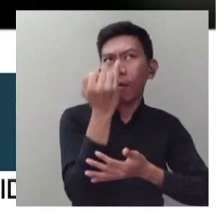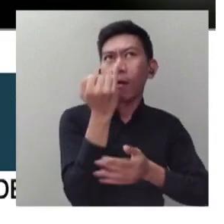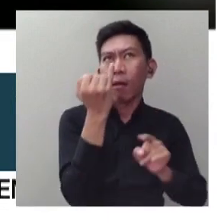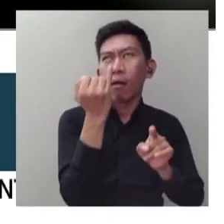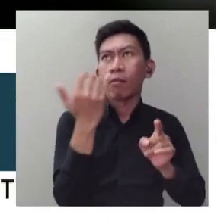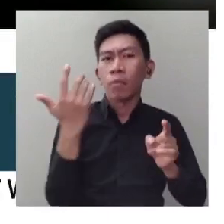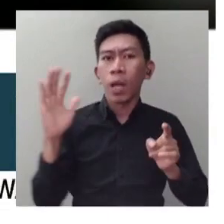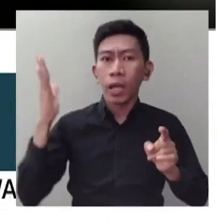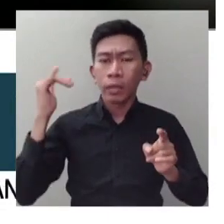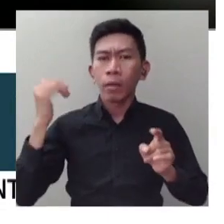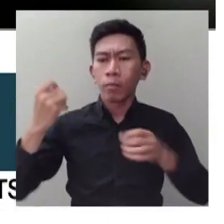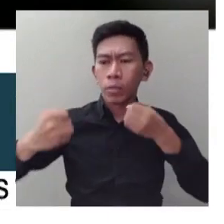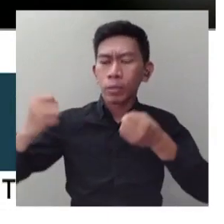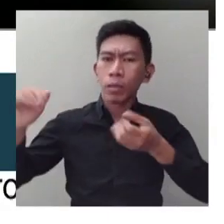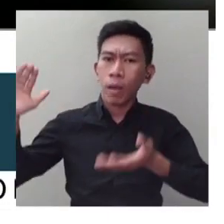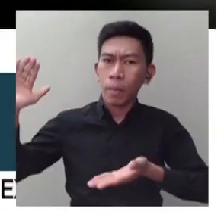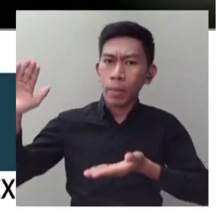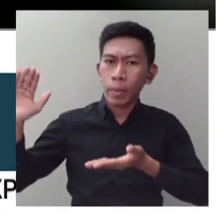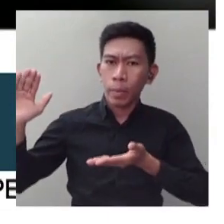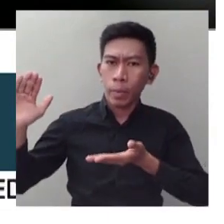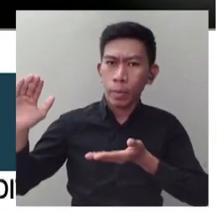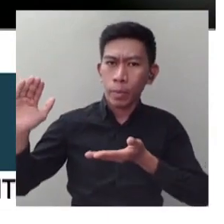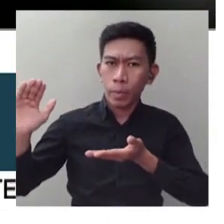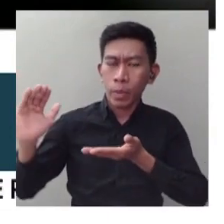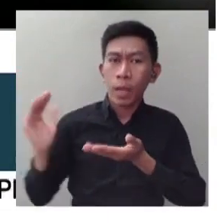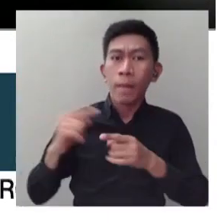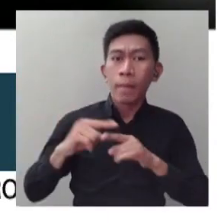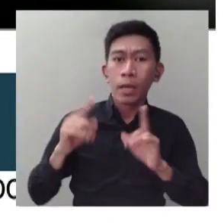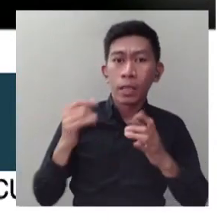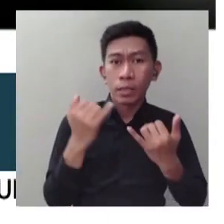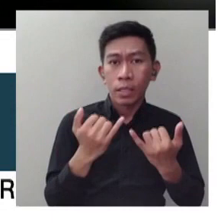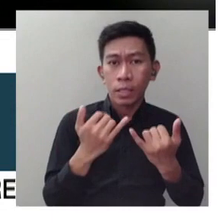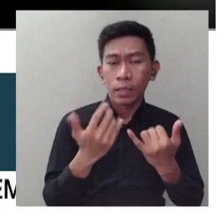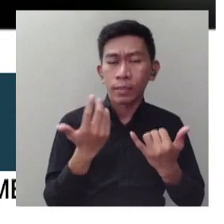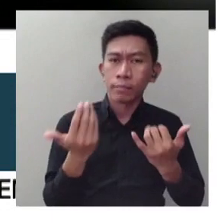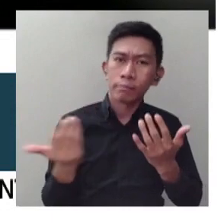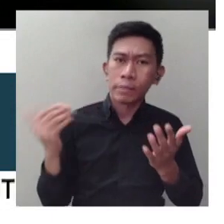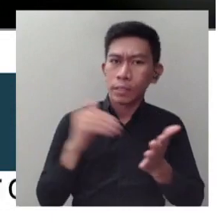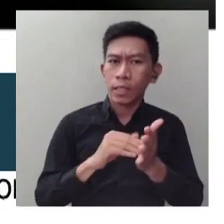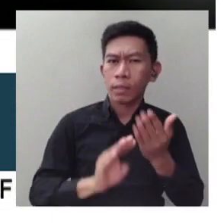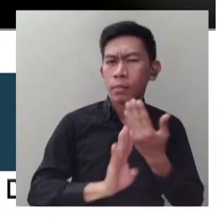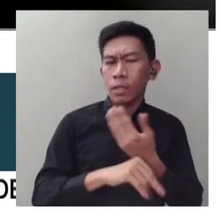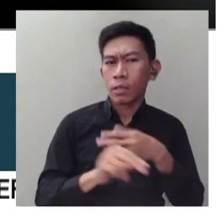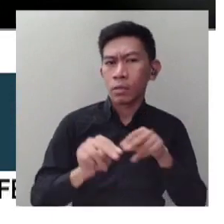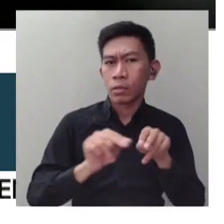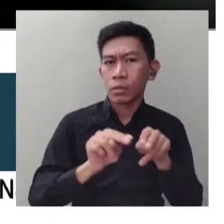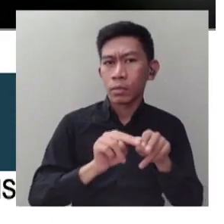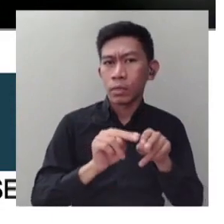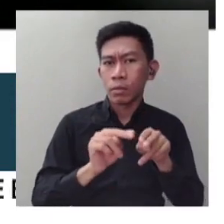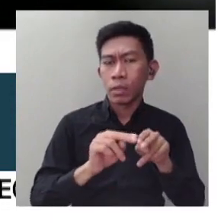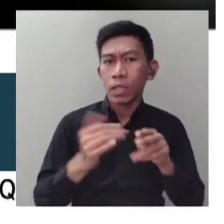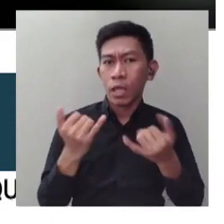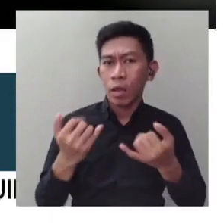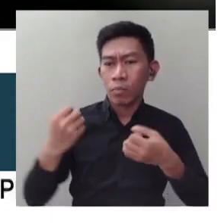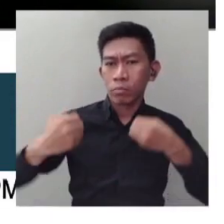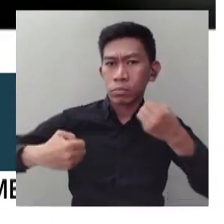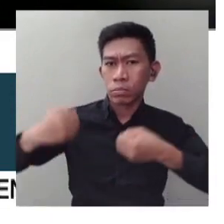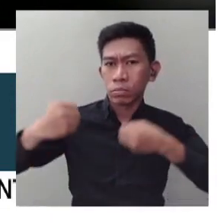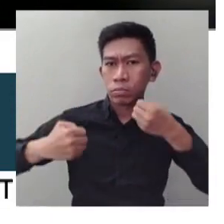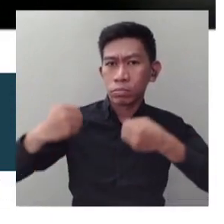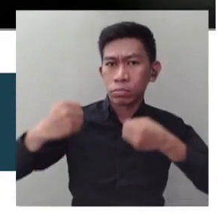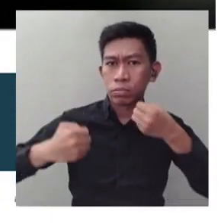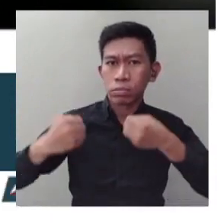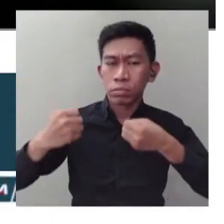ulit sa panibagong yugto ng normal na pamumuhay. Ang volume ho ng sasakyan sa kalsada